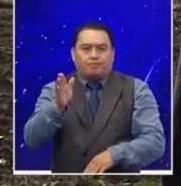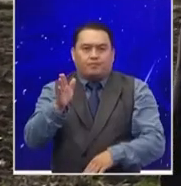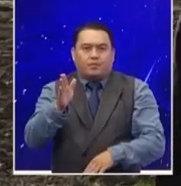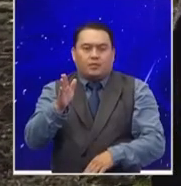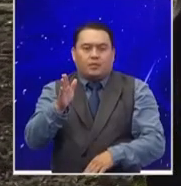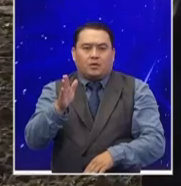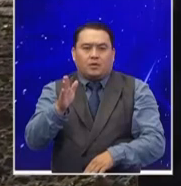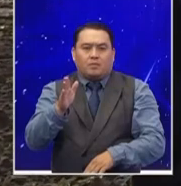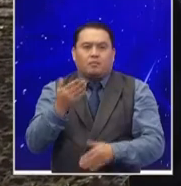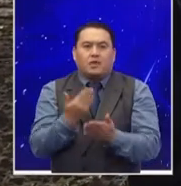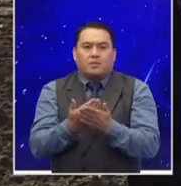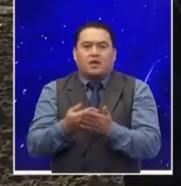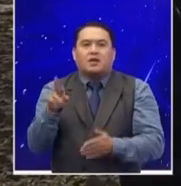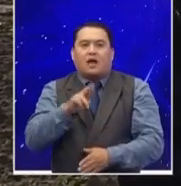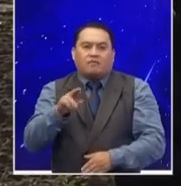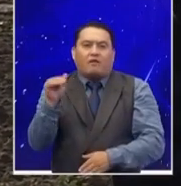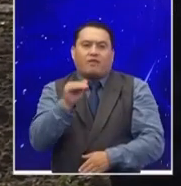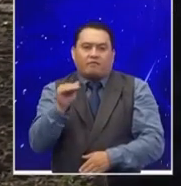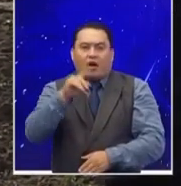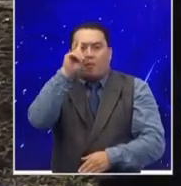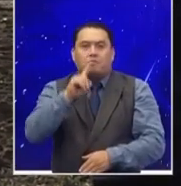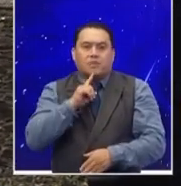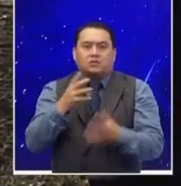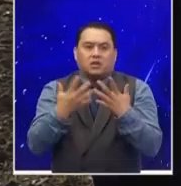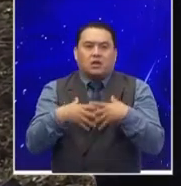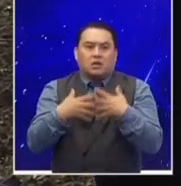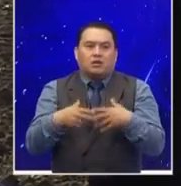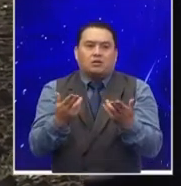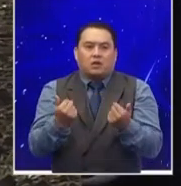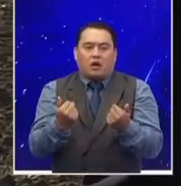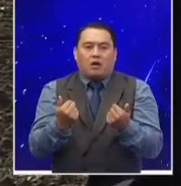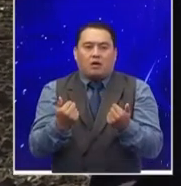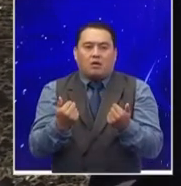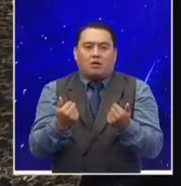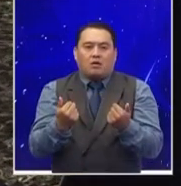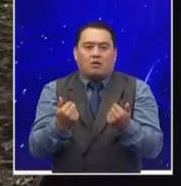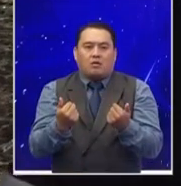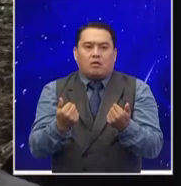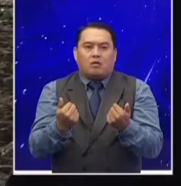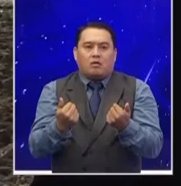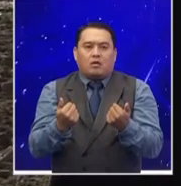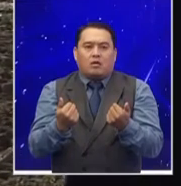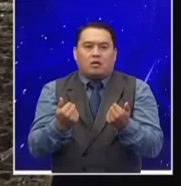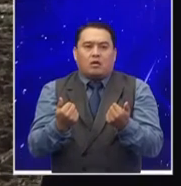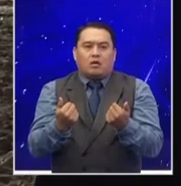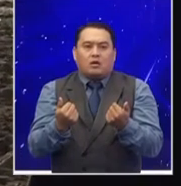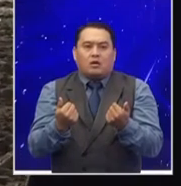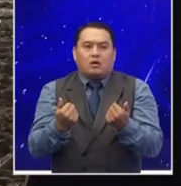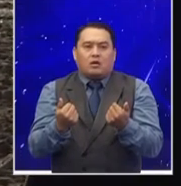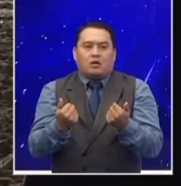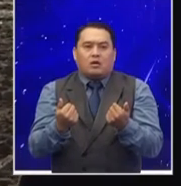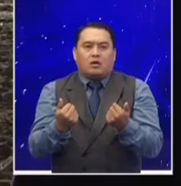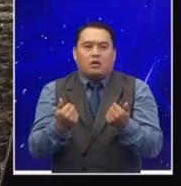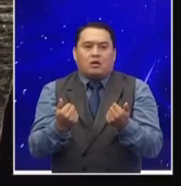Тем более расчеты будут в январе-феврале? Да. А? Да. А? Да. Окончательно. А да. А с весны на